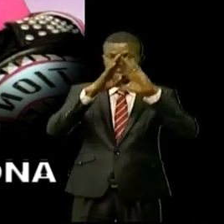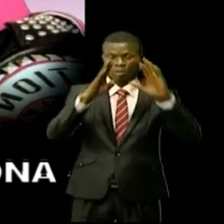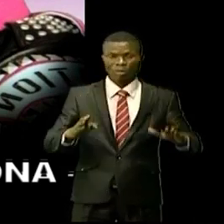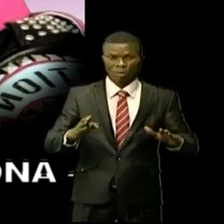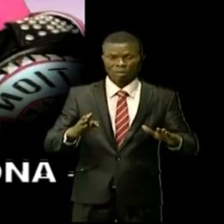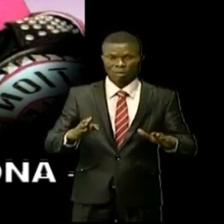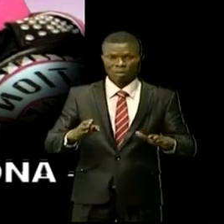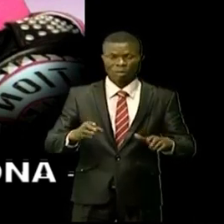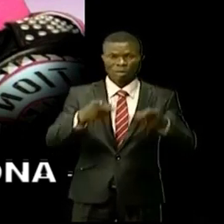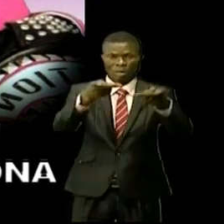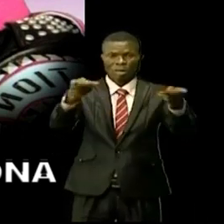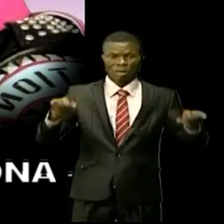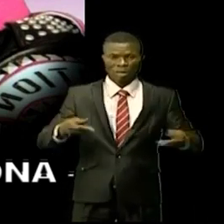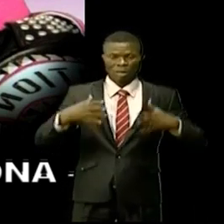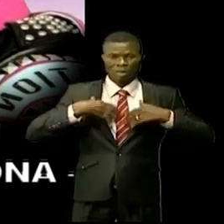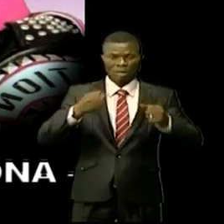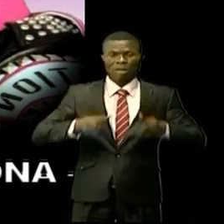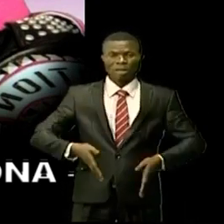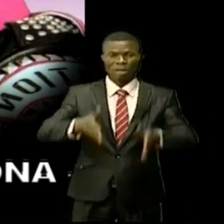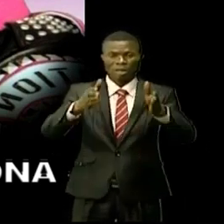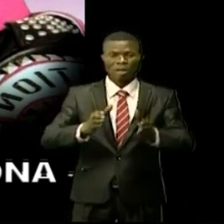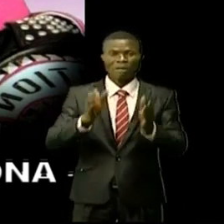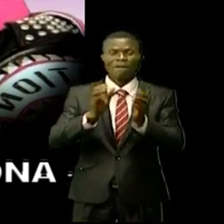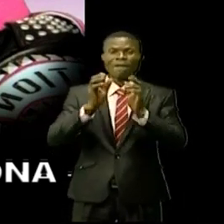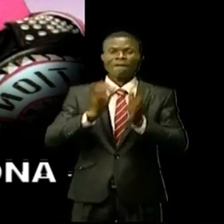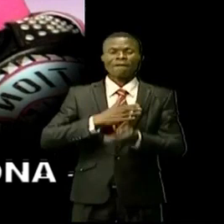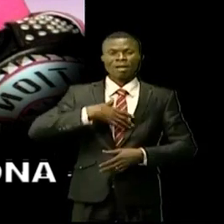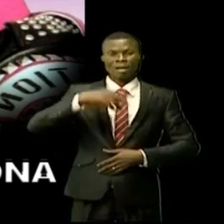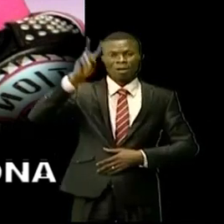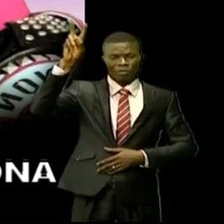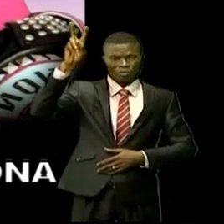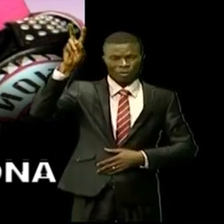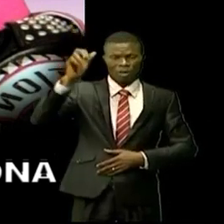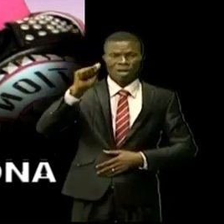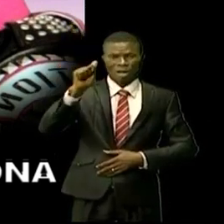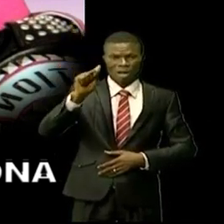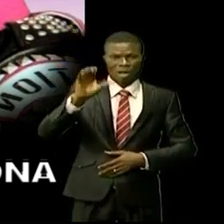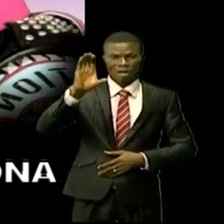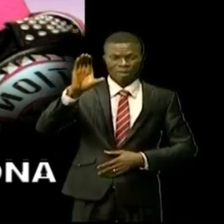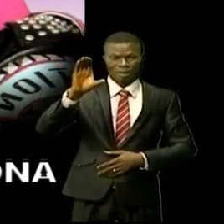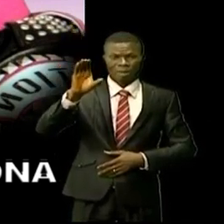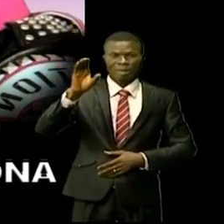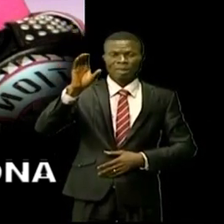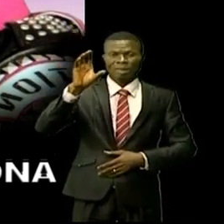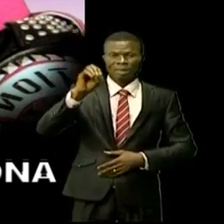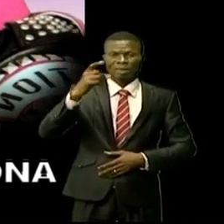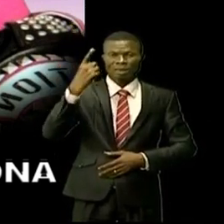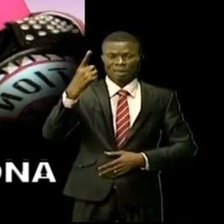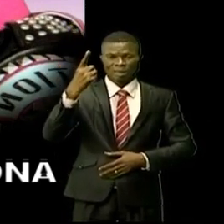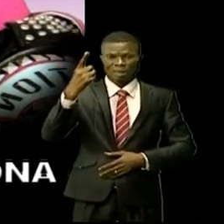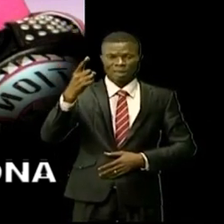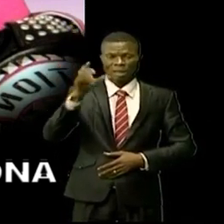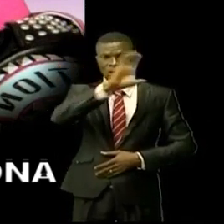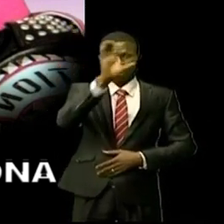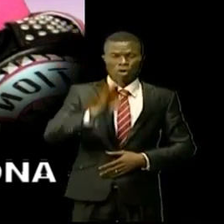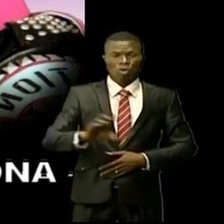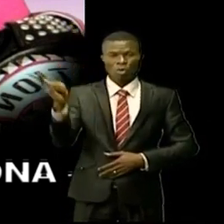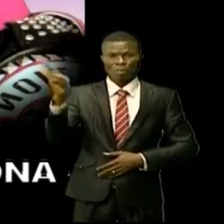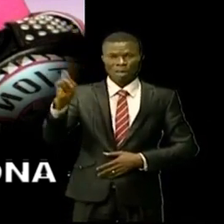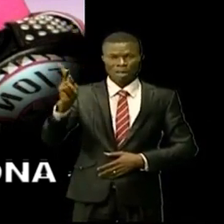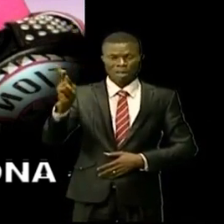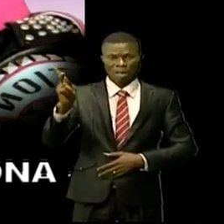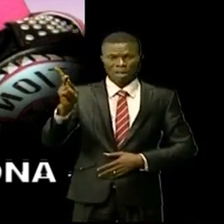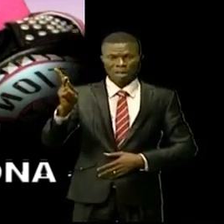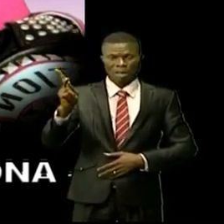dans la salle La Grâce sur l'avenue Victoire A51, commune de Kalamou, référence commissariat Kalamou, sous